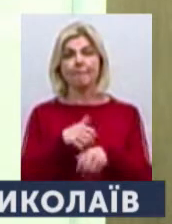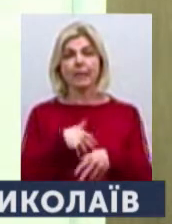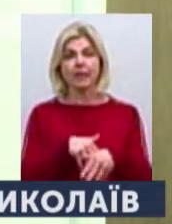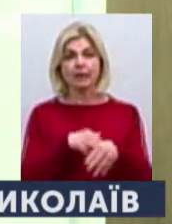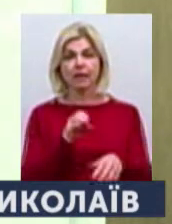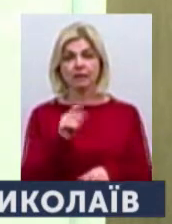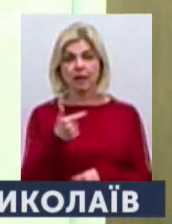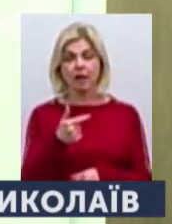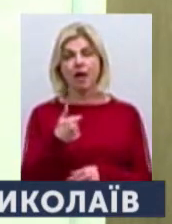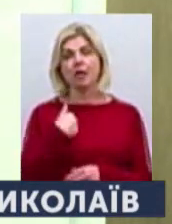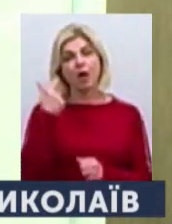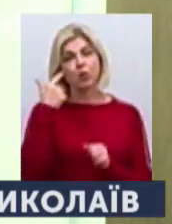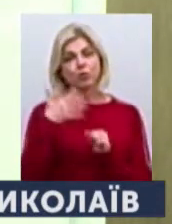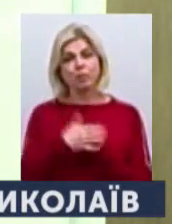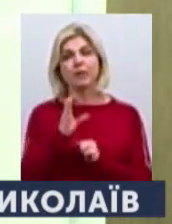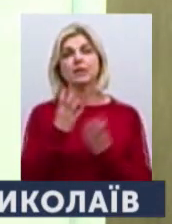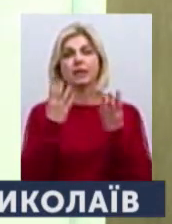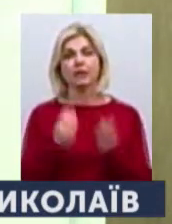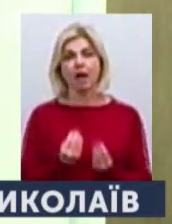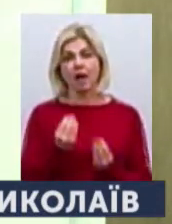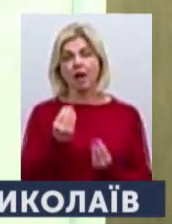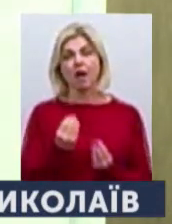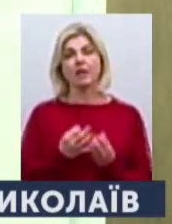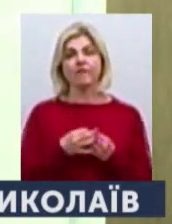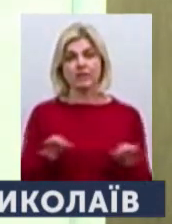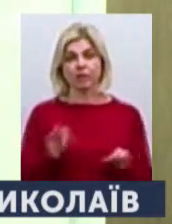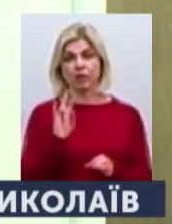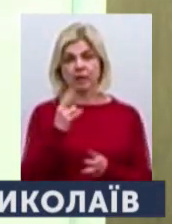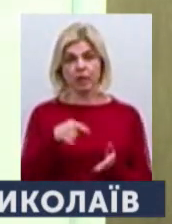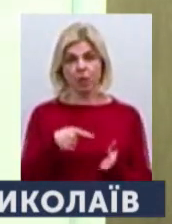з нагоди Дня визволення Миколаєва від